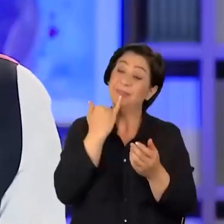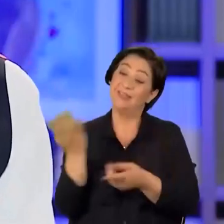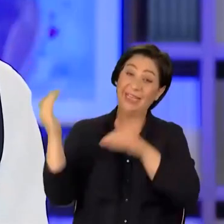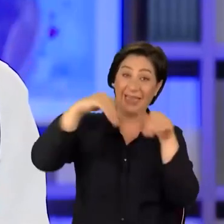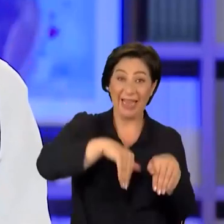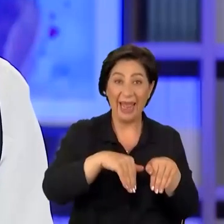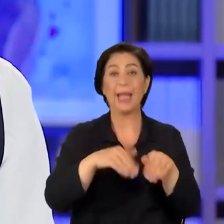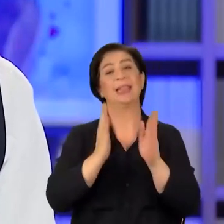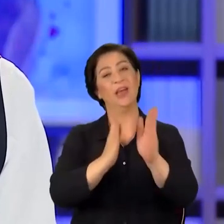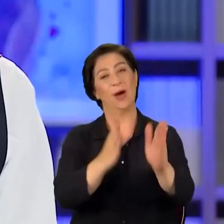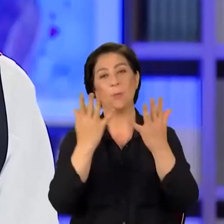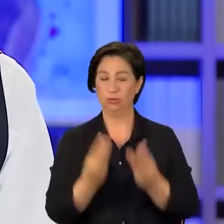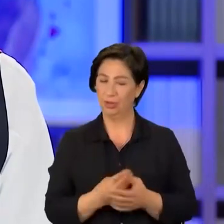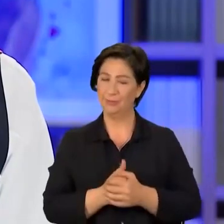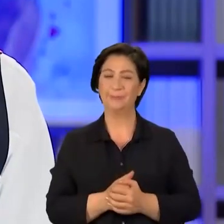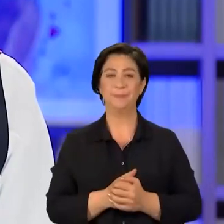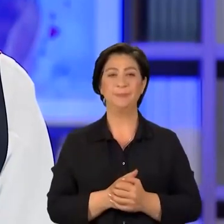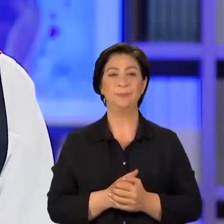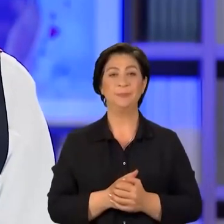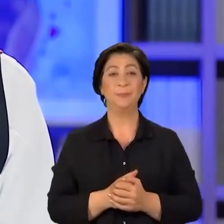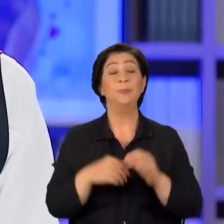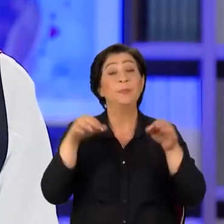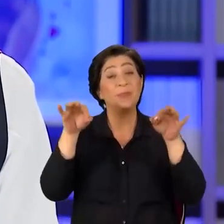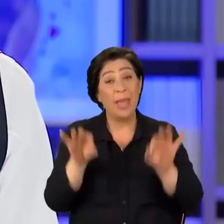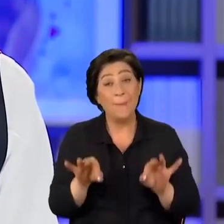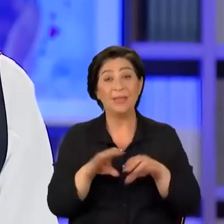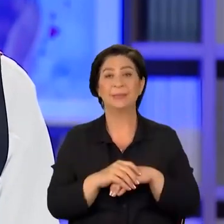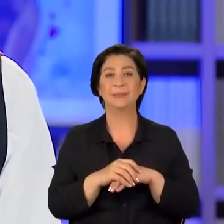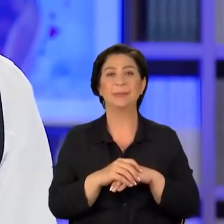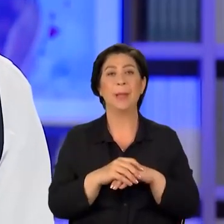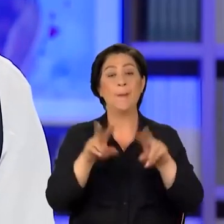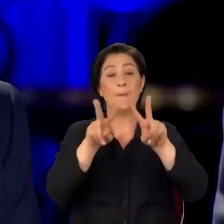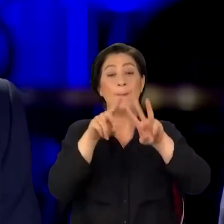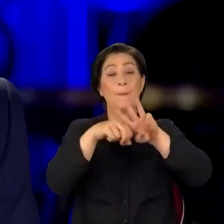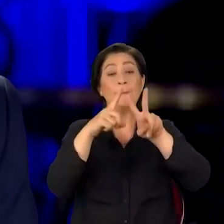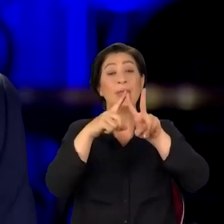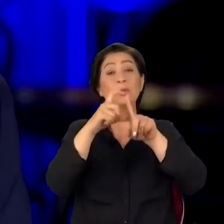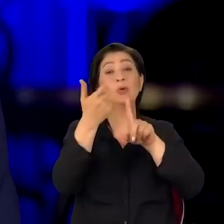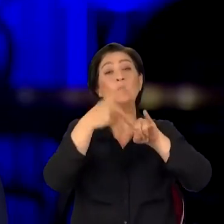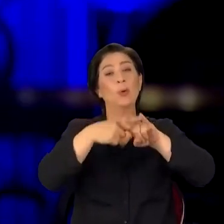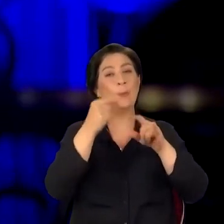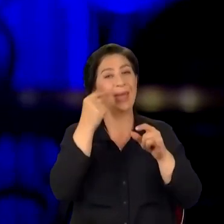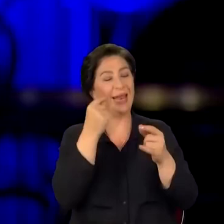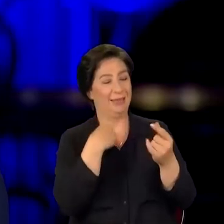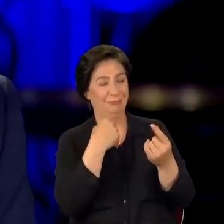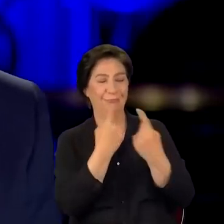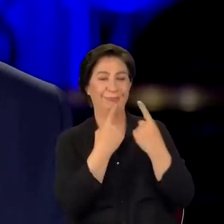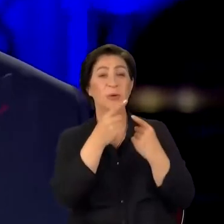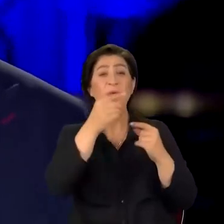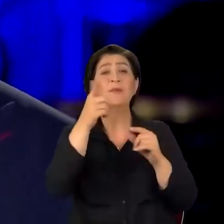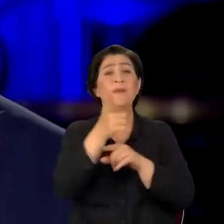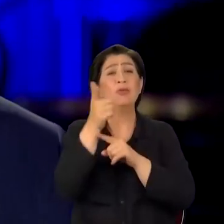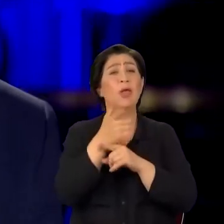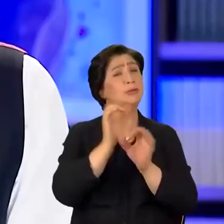yenileyerek devam edecek. Hemen Memduh Bey ile başlayalım. Çok güzel videolarınız var. Siyasi